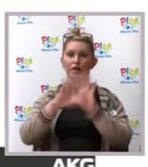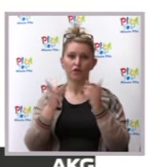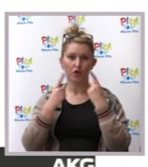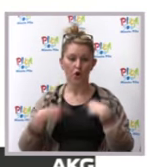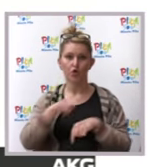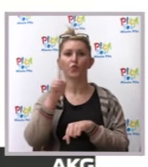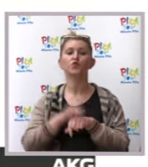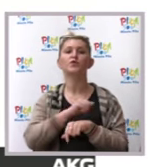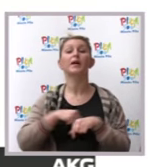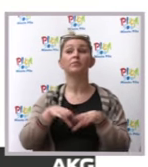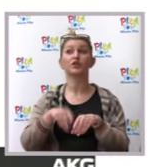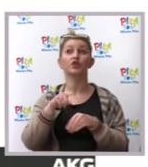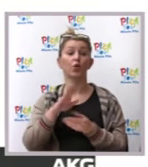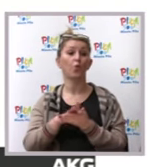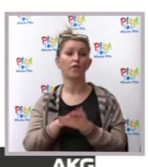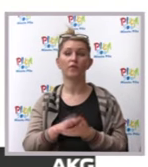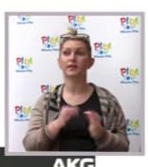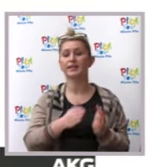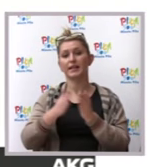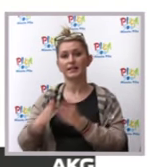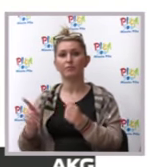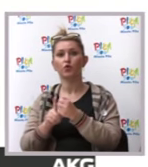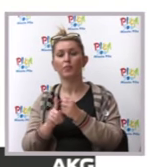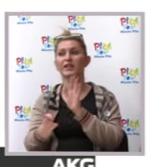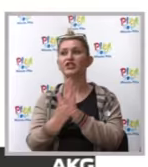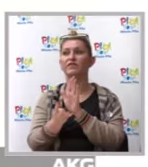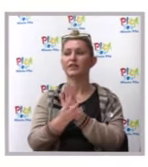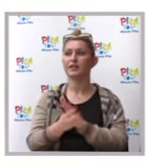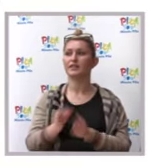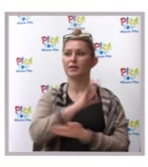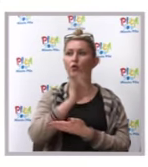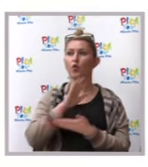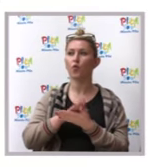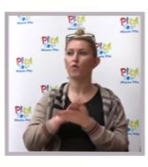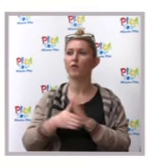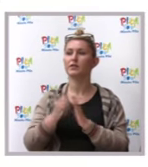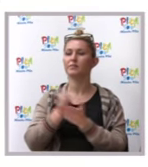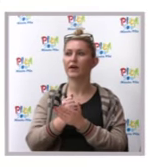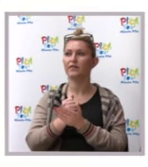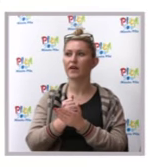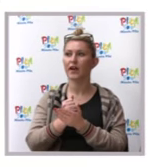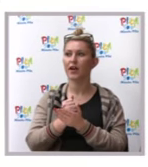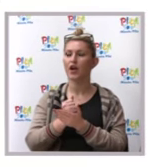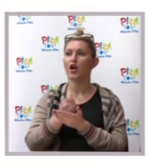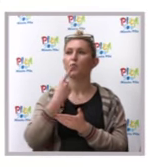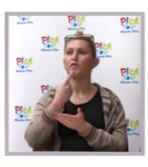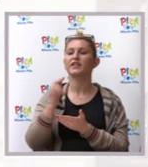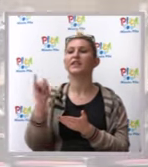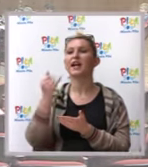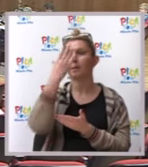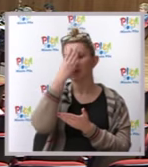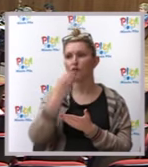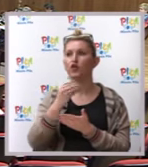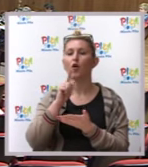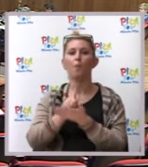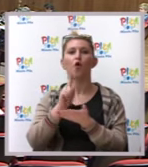Stwierdzam, że uchwała została przyjęta jednomyślnie. A teraz 19 punkt porządku obrad. Jest to projekt uchwały w sprawie określenia wysokości stawek podatku od nieruchomości. To jest to